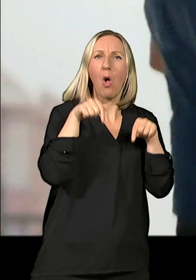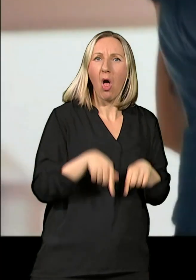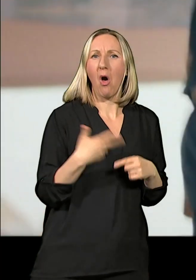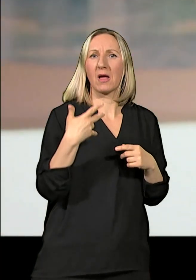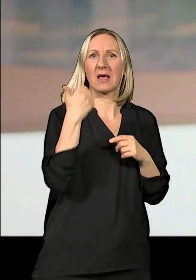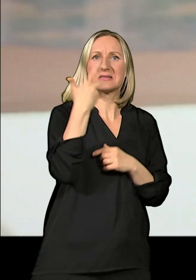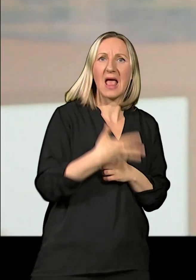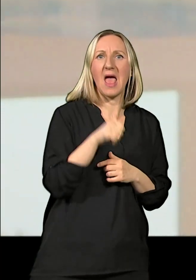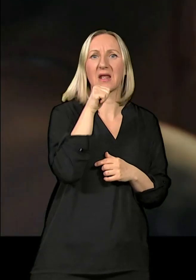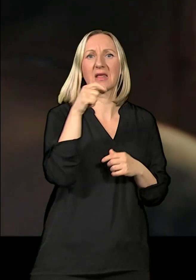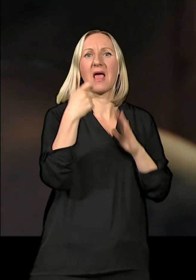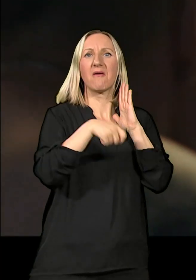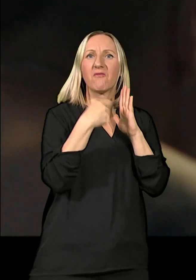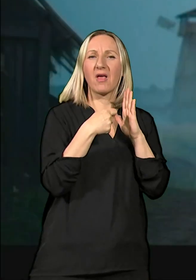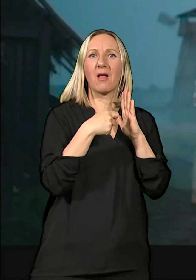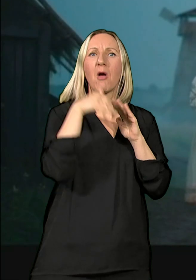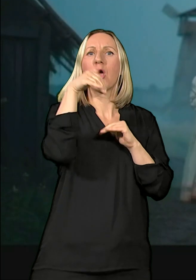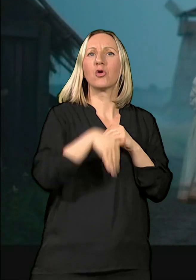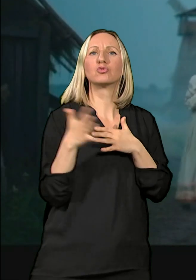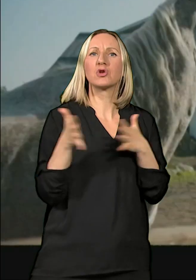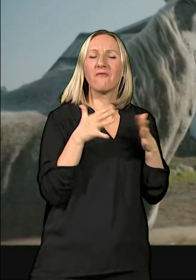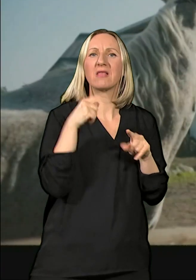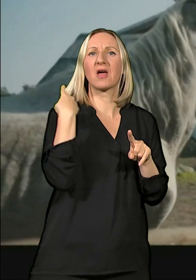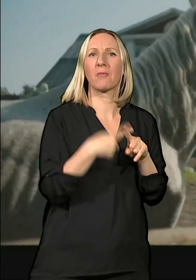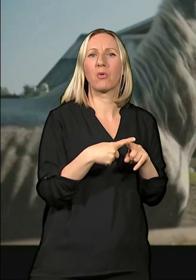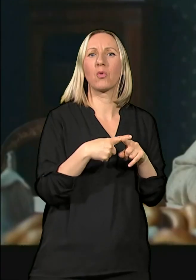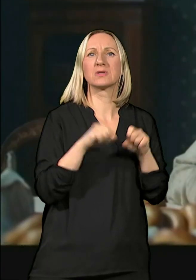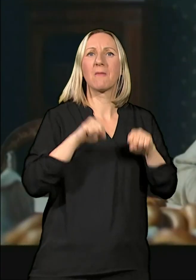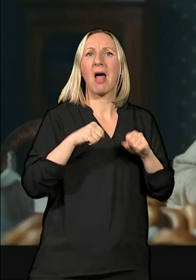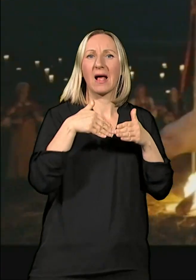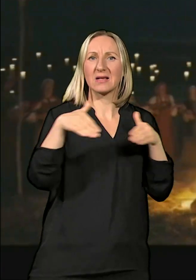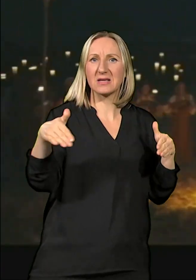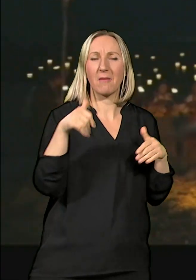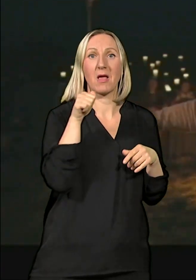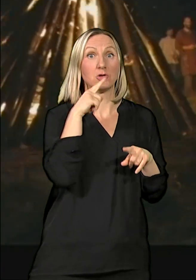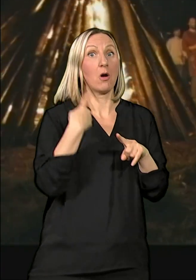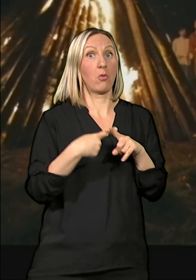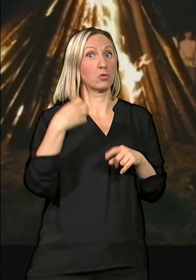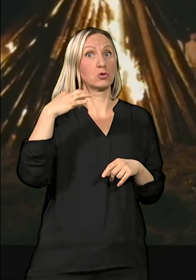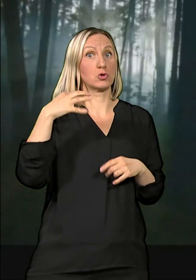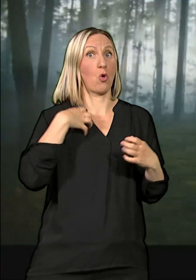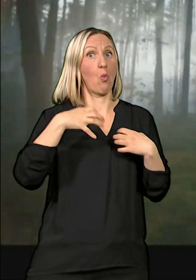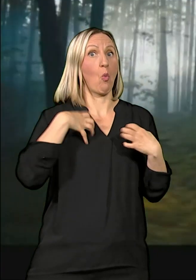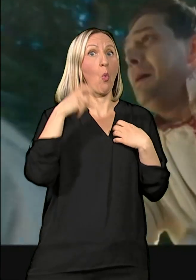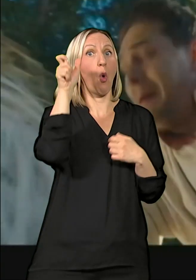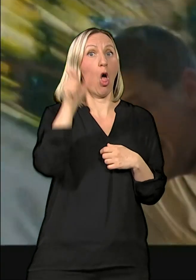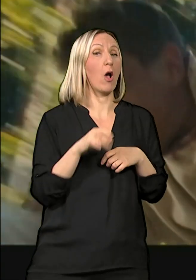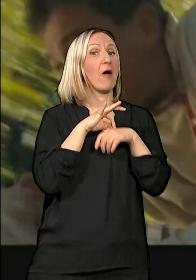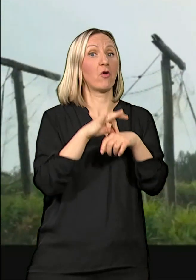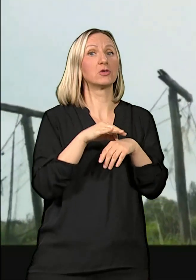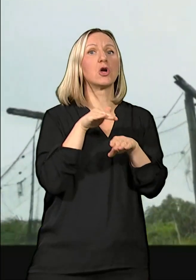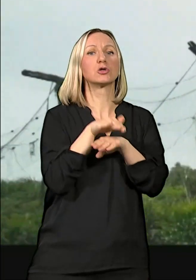Južni vetar i Balkanska međa. Snima zatim vodeću ulogu u filmu Sluga, koji je postao najgledaniji film u istoriji